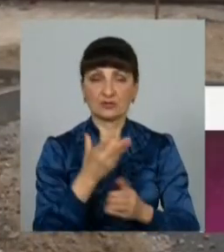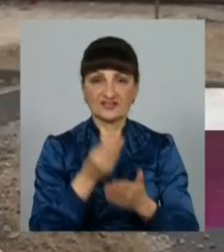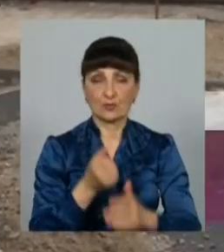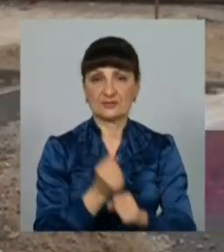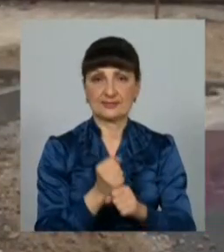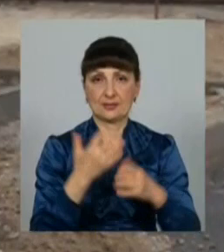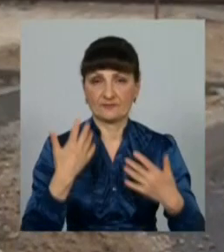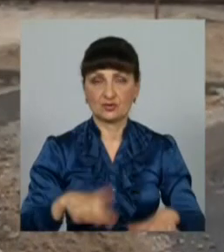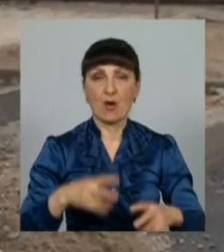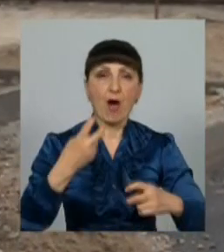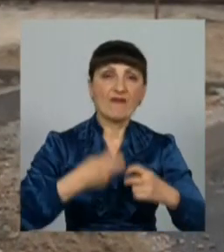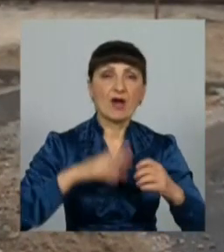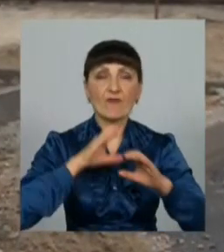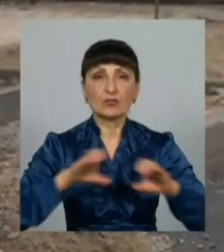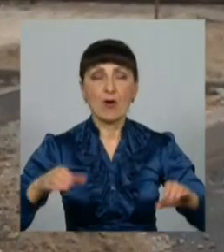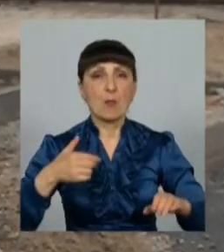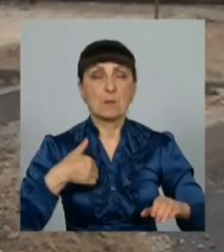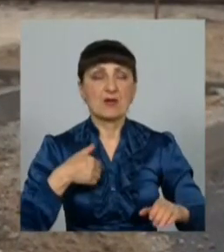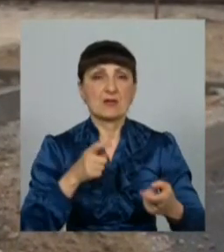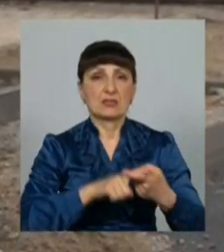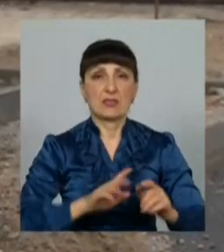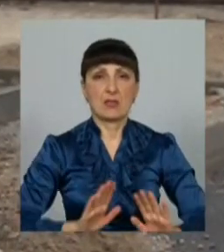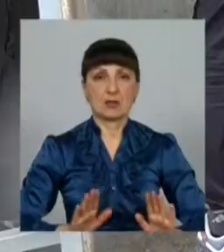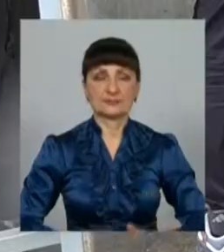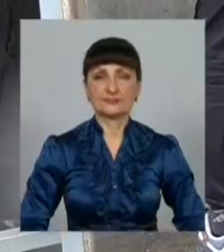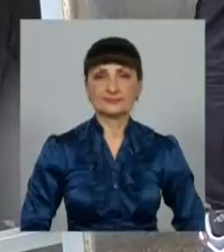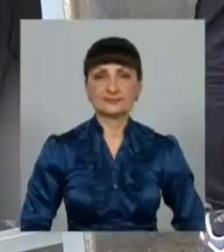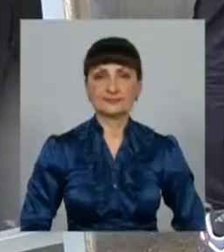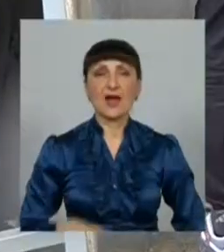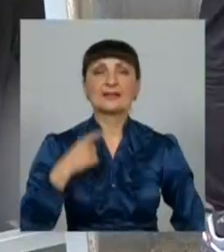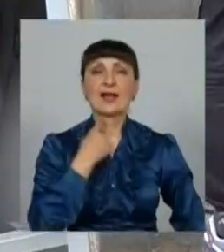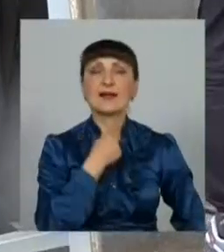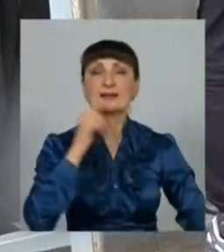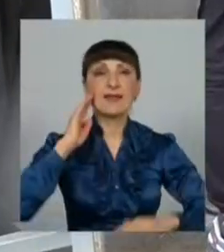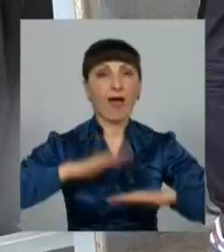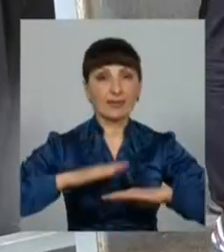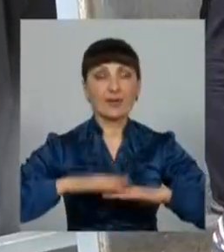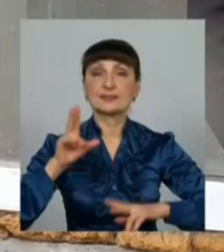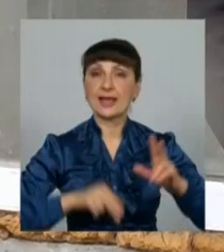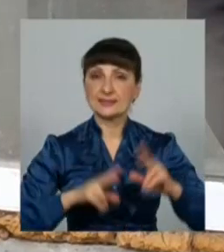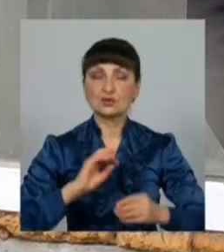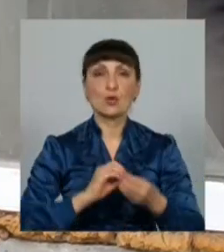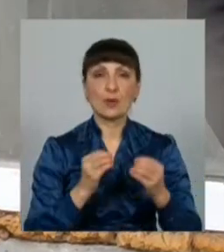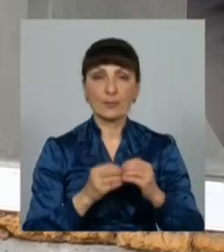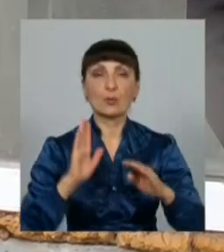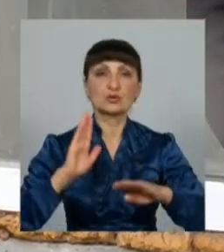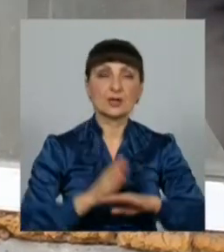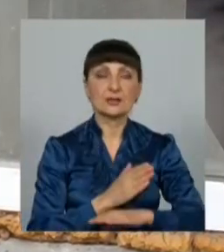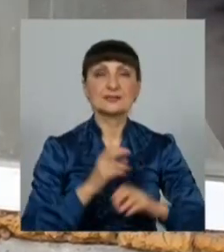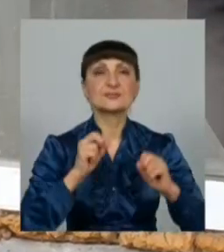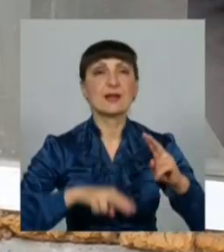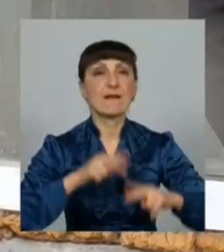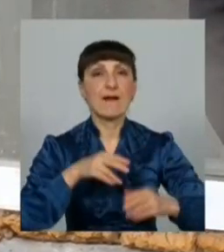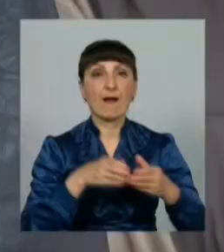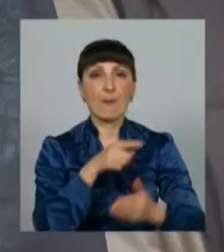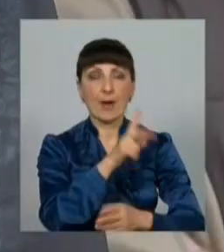К авариям и водопроводу мы не имеем никакого отношения. А вот в Талгарском акимате надеются, что проблему устранит подрядная